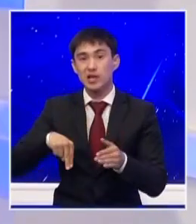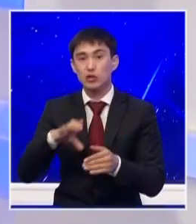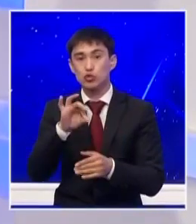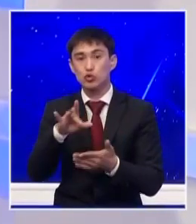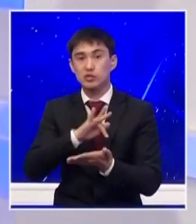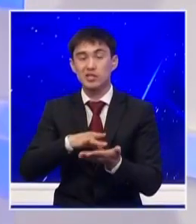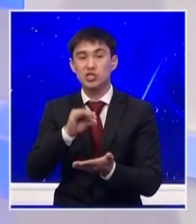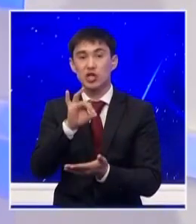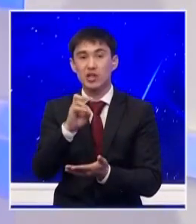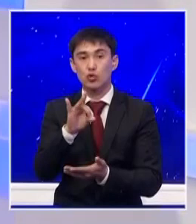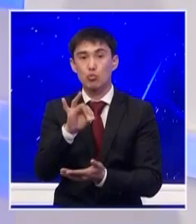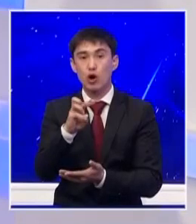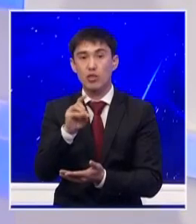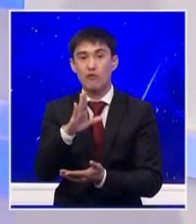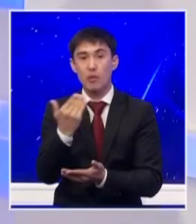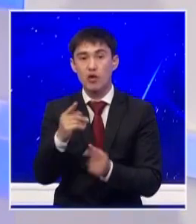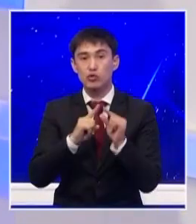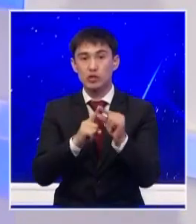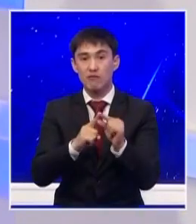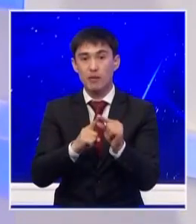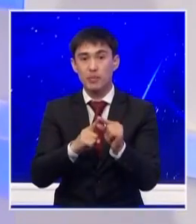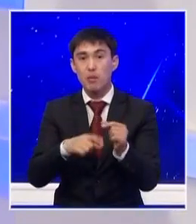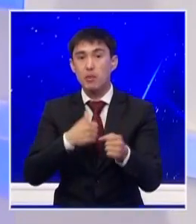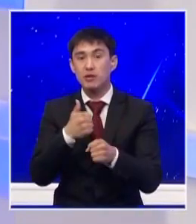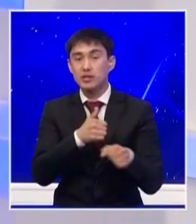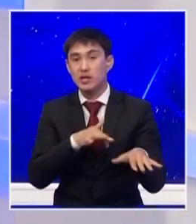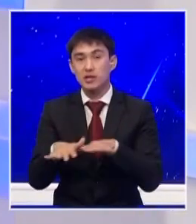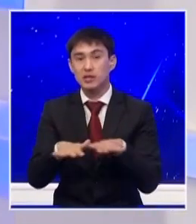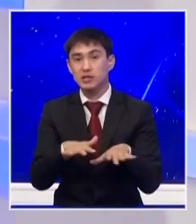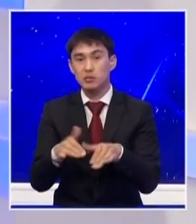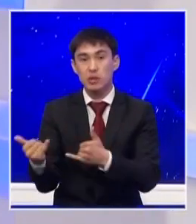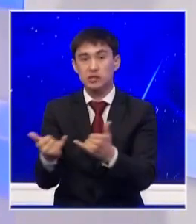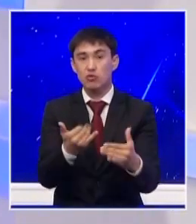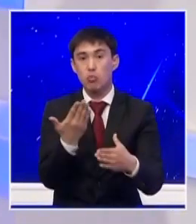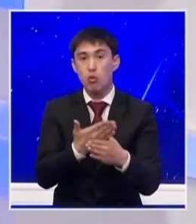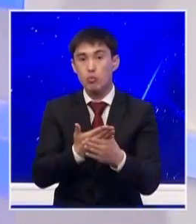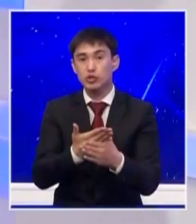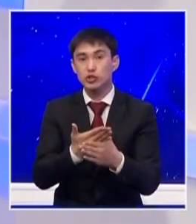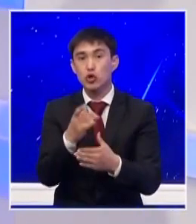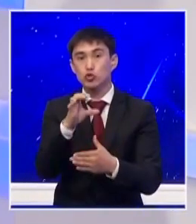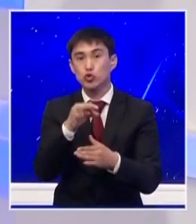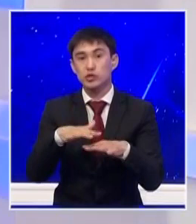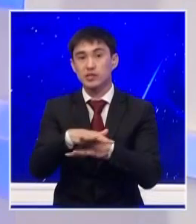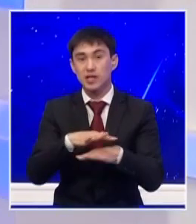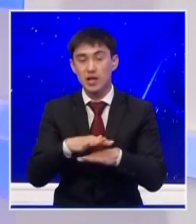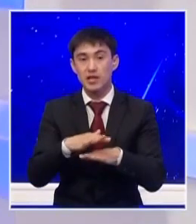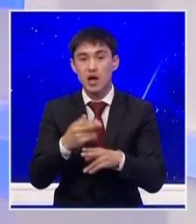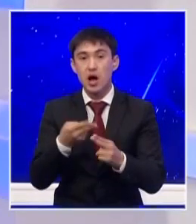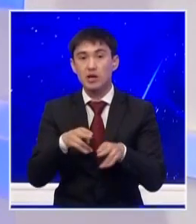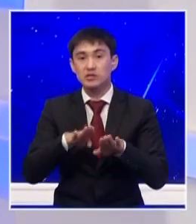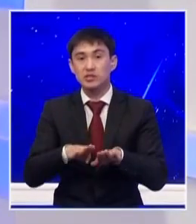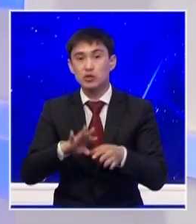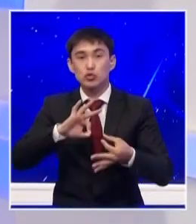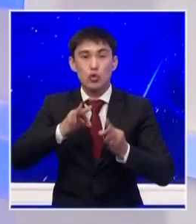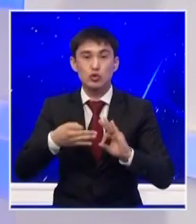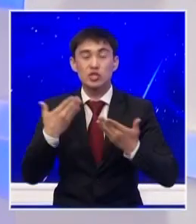социального центра Жанар нурмуханова по ее словам приоритет их деятельности в предоставлении помощи уязвимым слоям населения оказавшимся